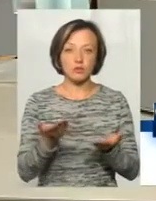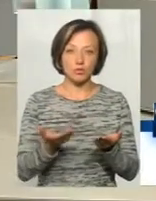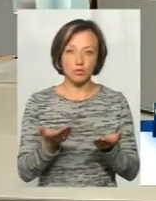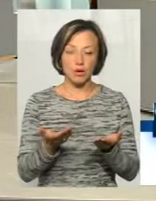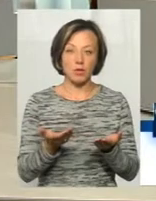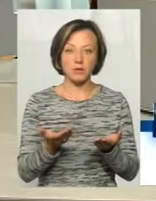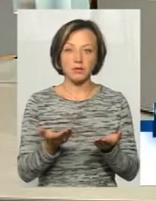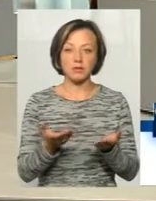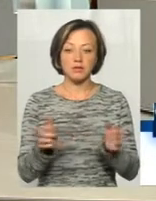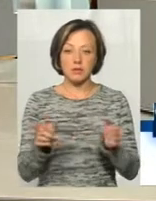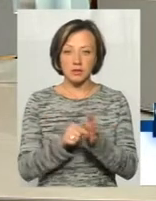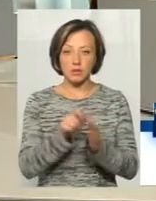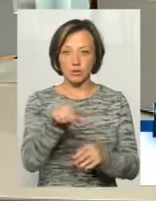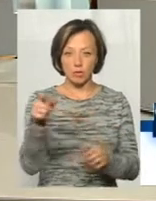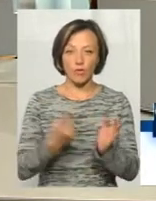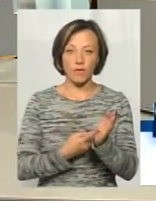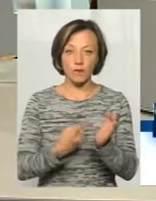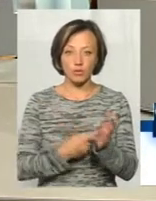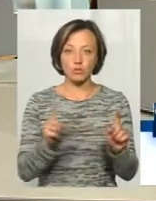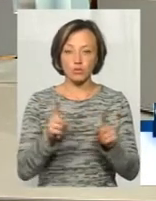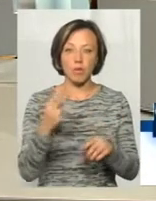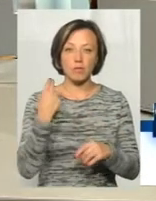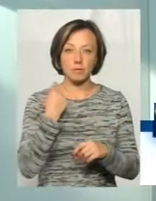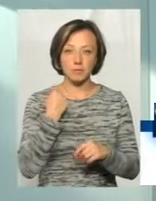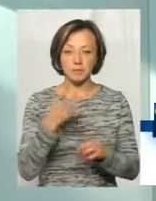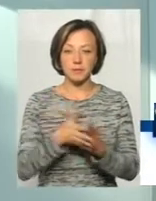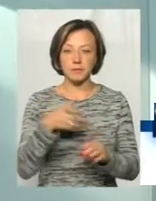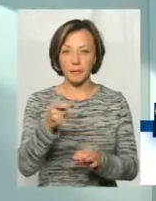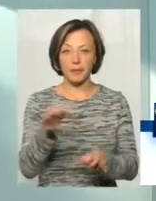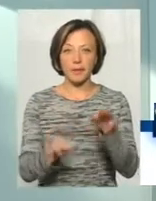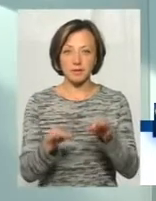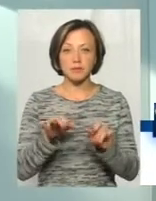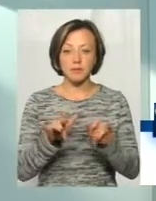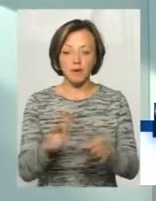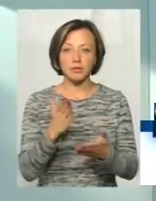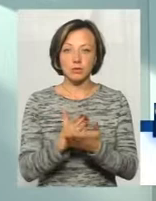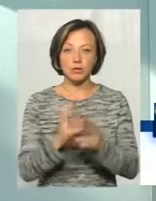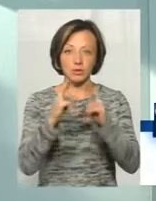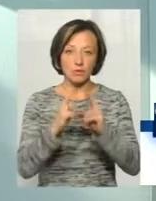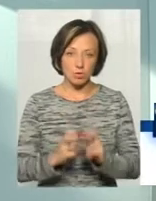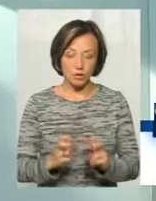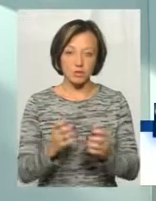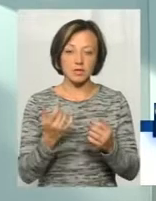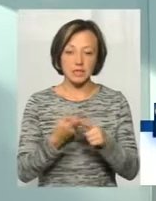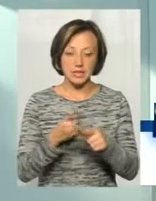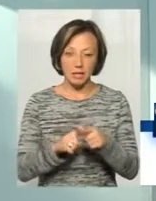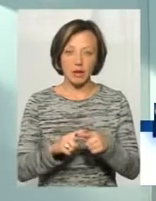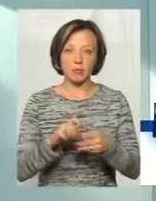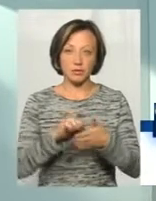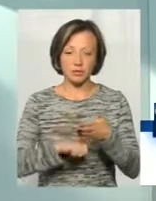з мешканцями будинку доводять, що борг їхній... Якщо не подають на суд і справа знаходиться в розгляді, то ця